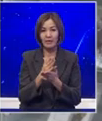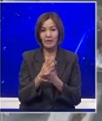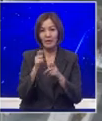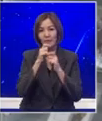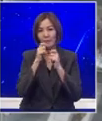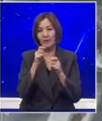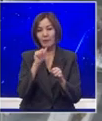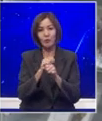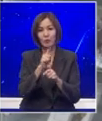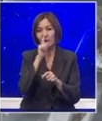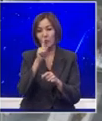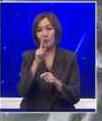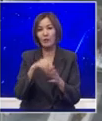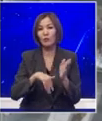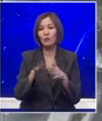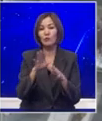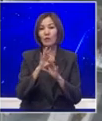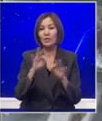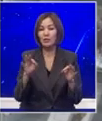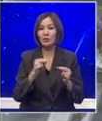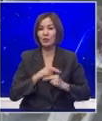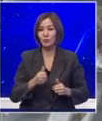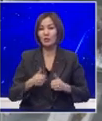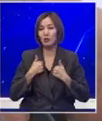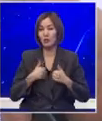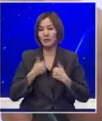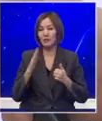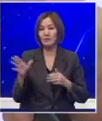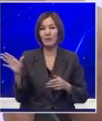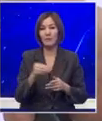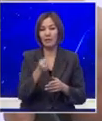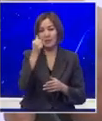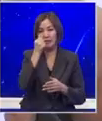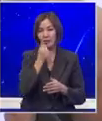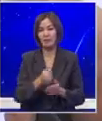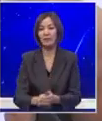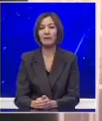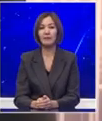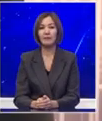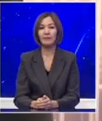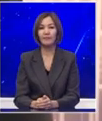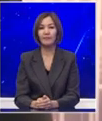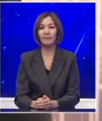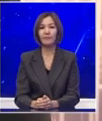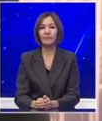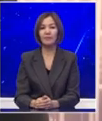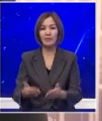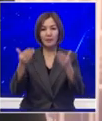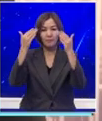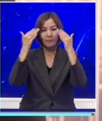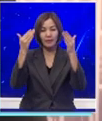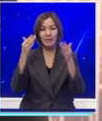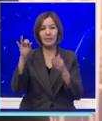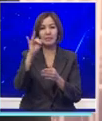марапатпен тоқтап қалмаймыз, одан да жақсы жұмыс істеуге тырысамыз. Барлықтарына көп рахмет айтқым келеді. Белгісіз тарих беттерінің